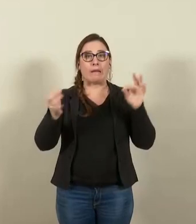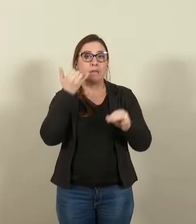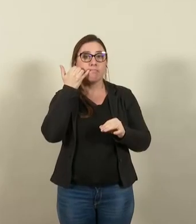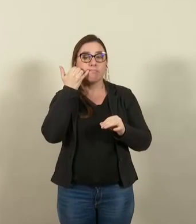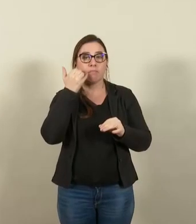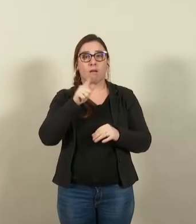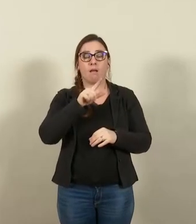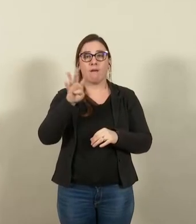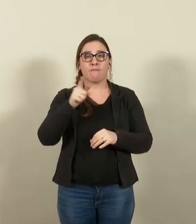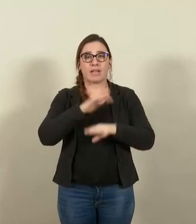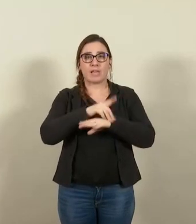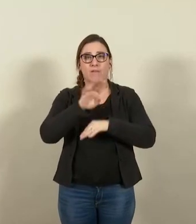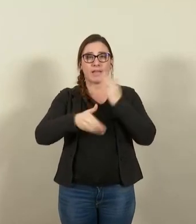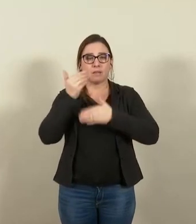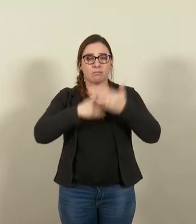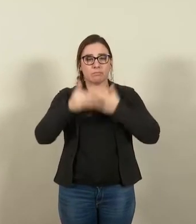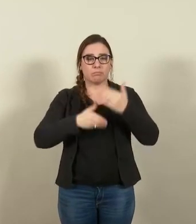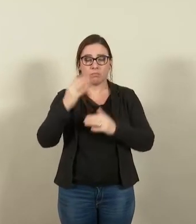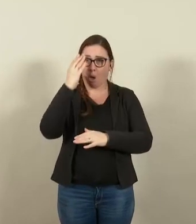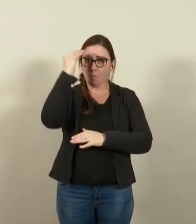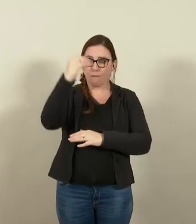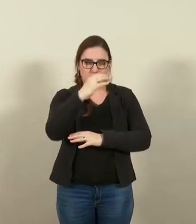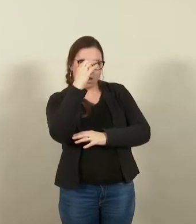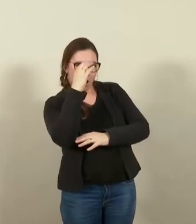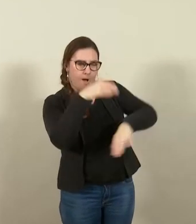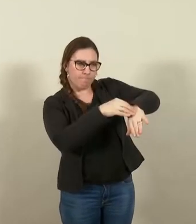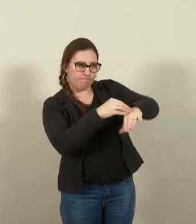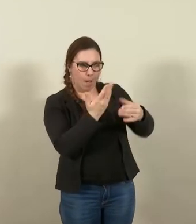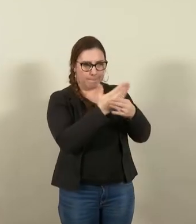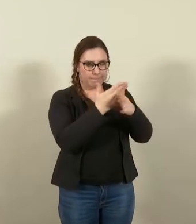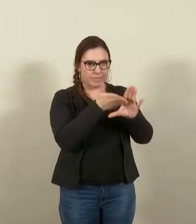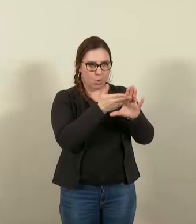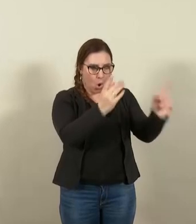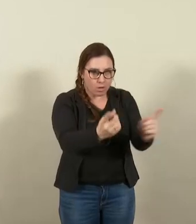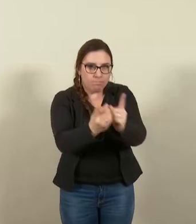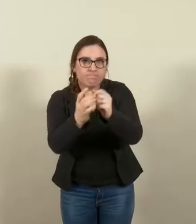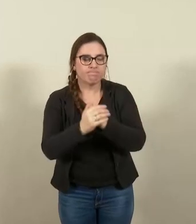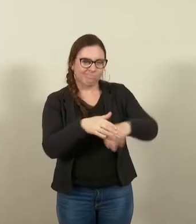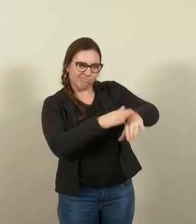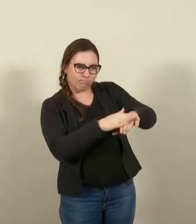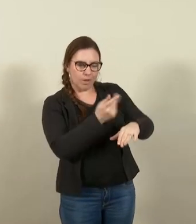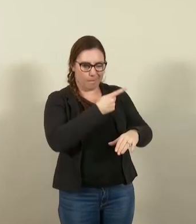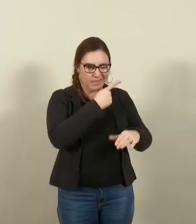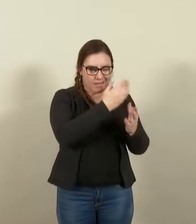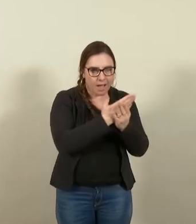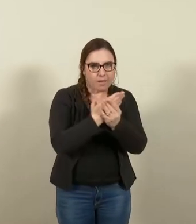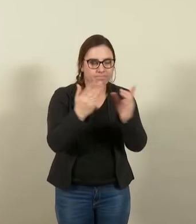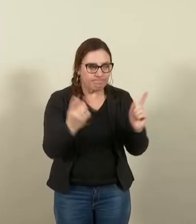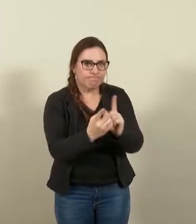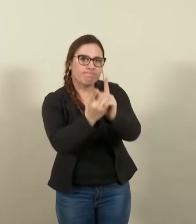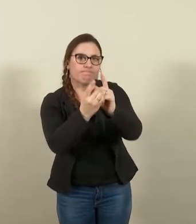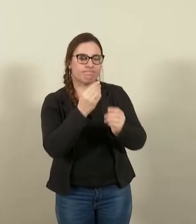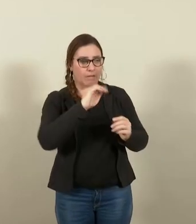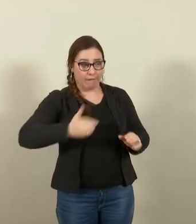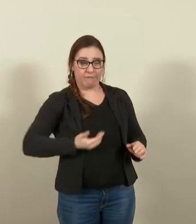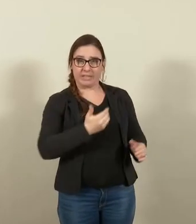heur sur 24 avec des professionnels qui pourraient orienter vers des psychologues vers des médecins voir aider des victimes qui